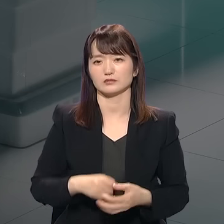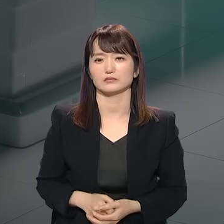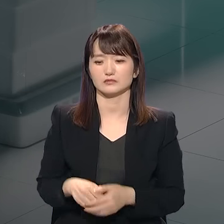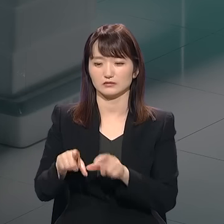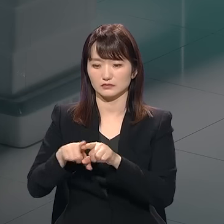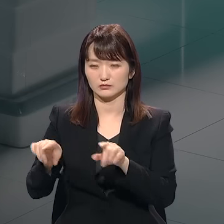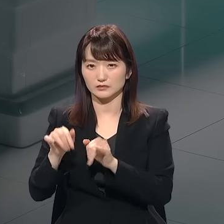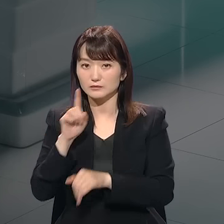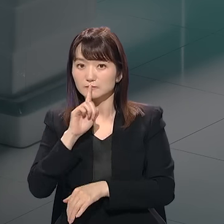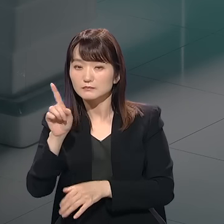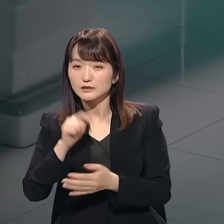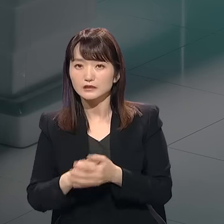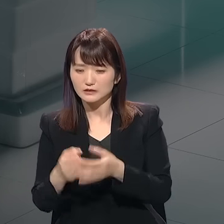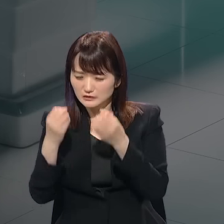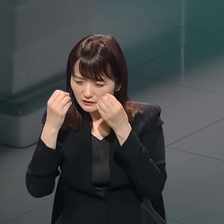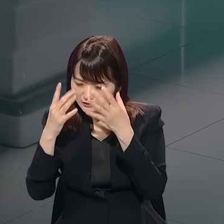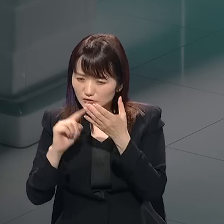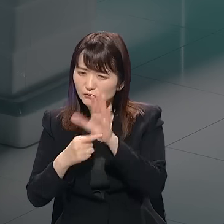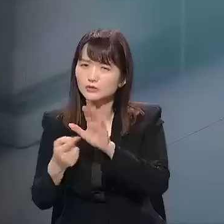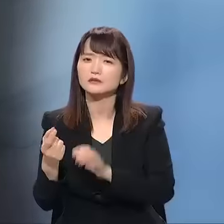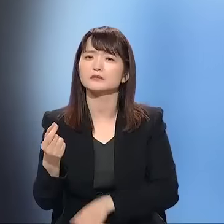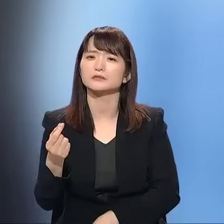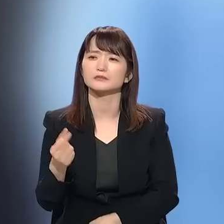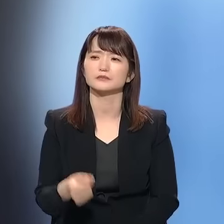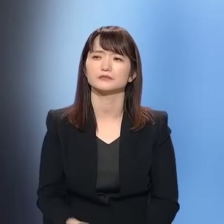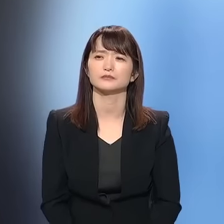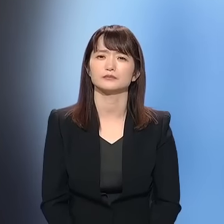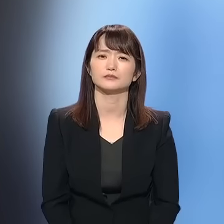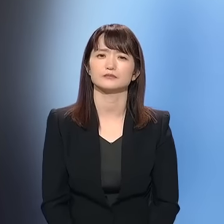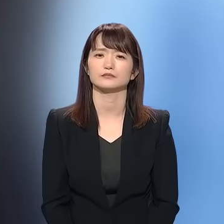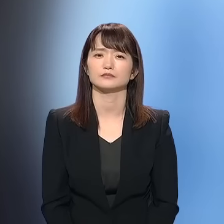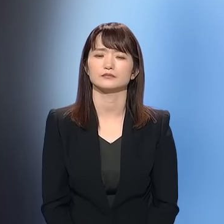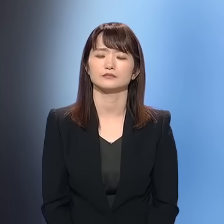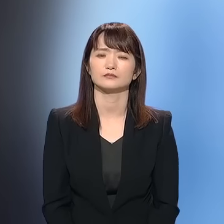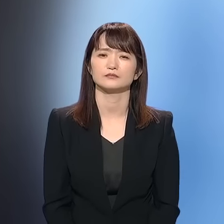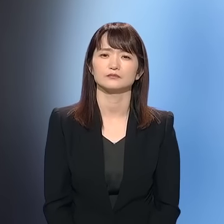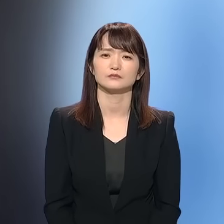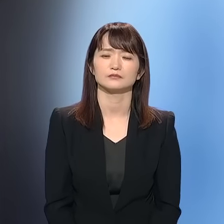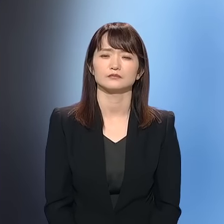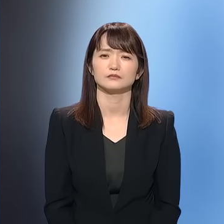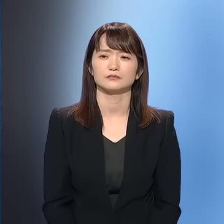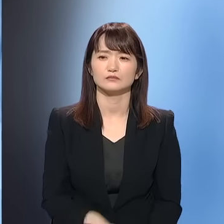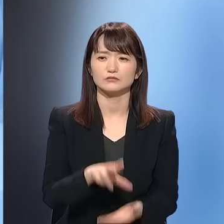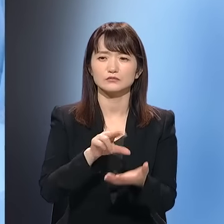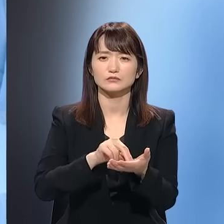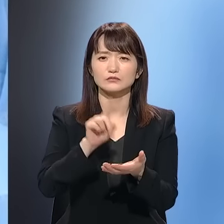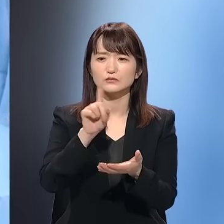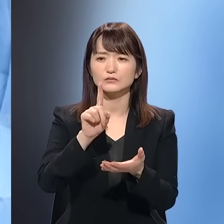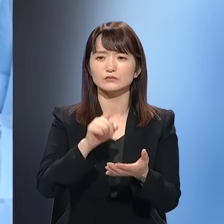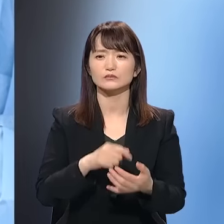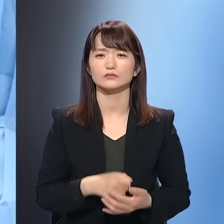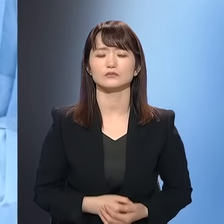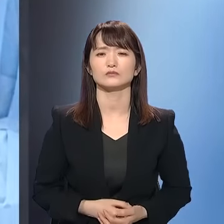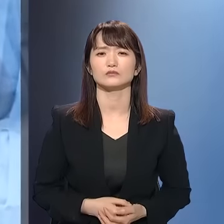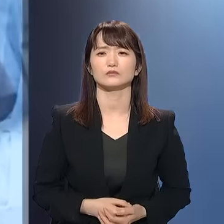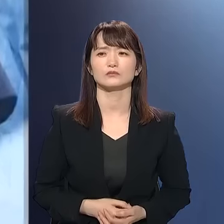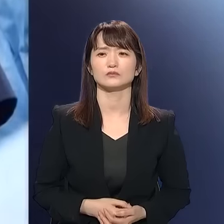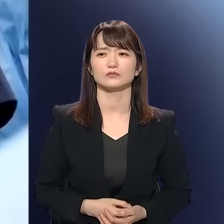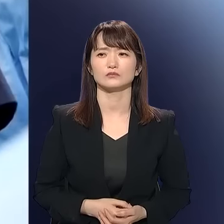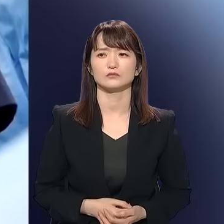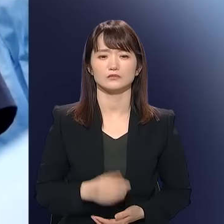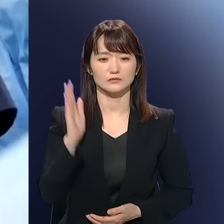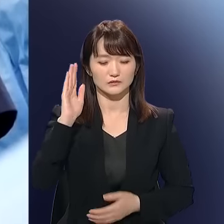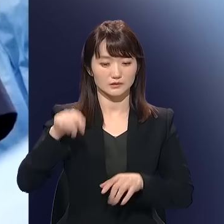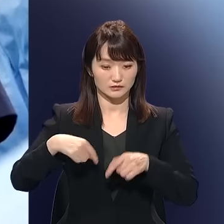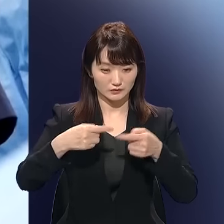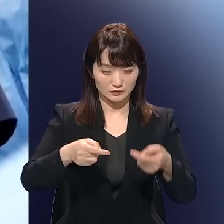때 아까 신선하다는 표현하고 거 비슷할 수도 있겠네요 근데 지금이 문제는 보니까 실제로 해당 수을 들한